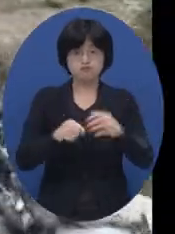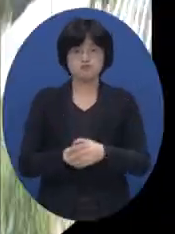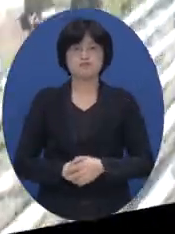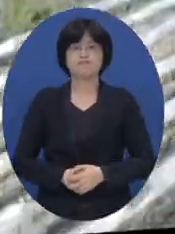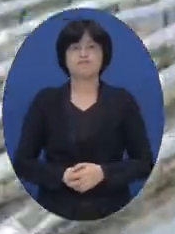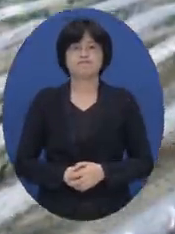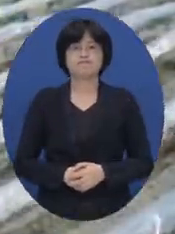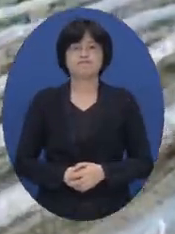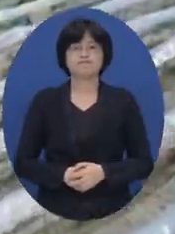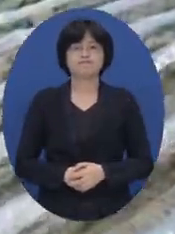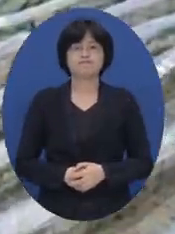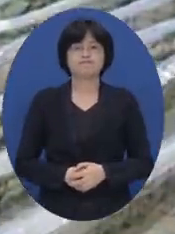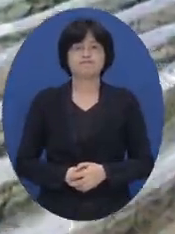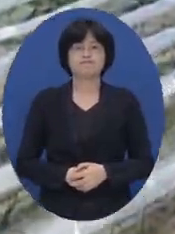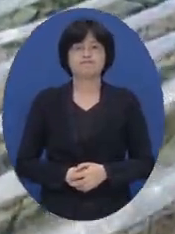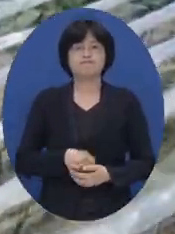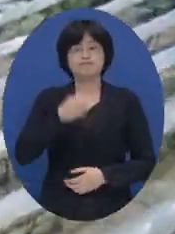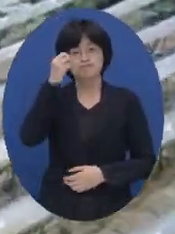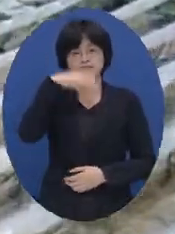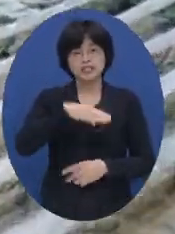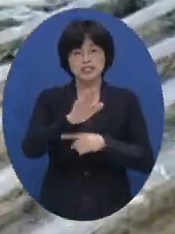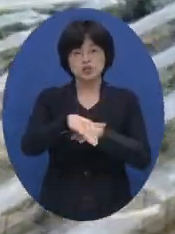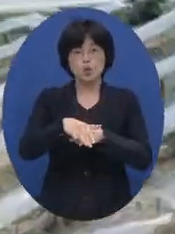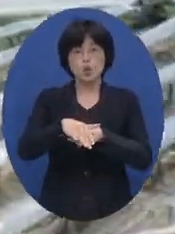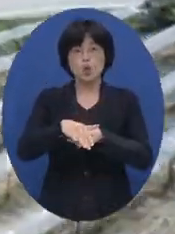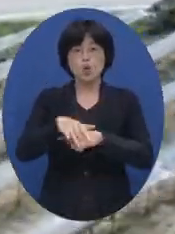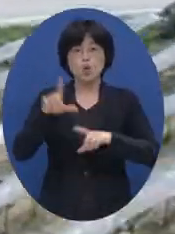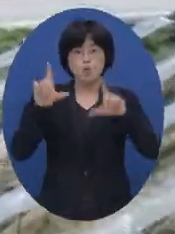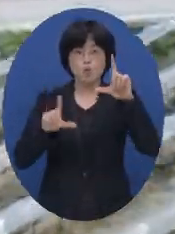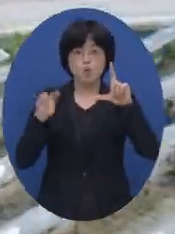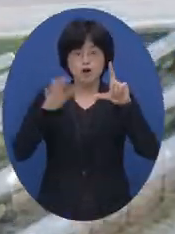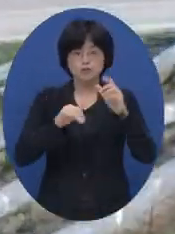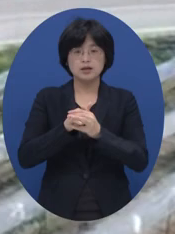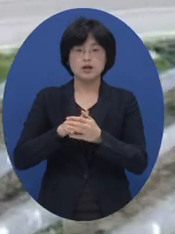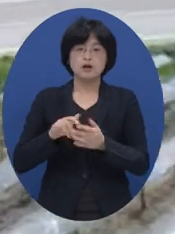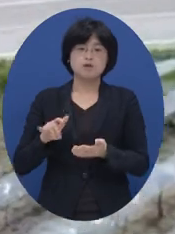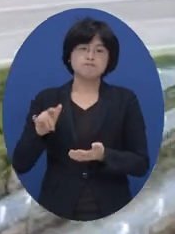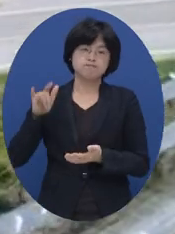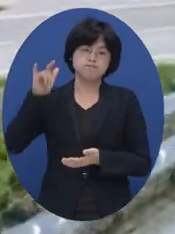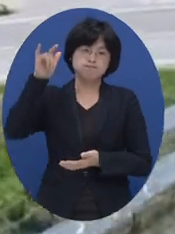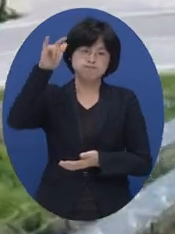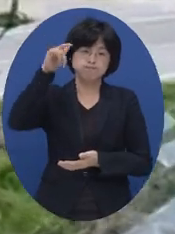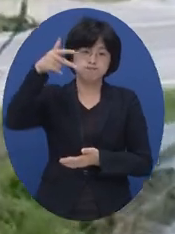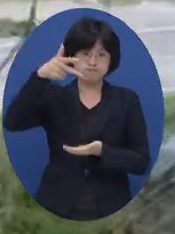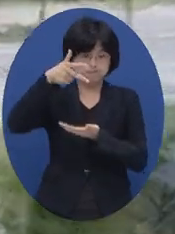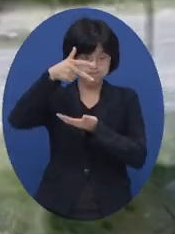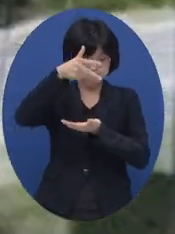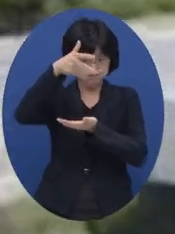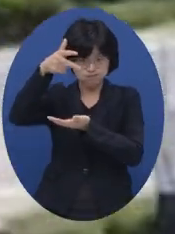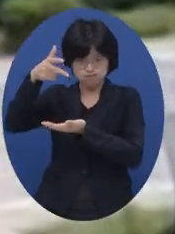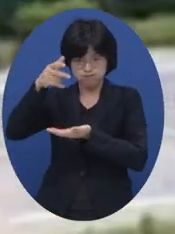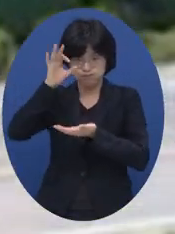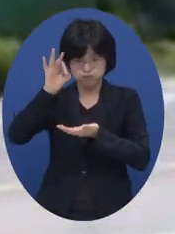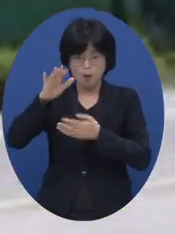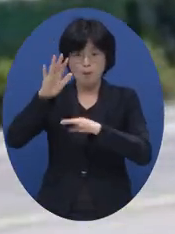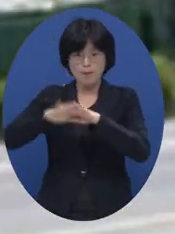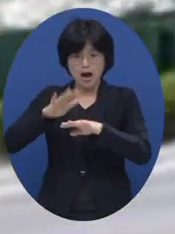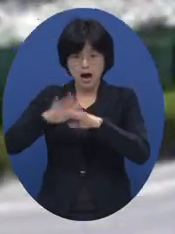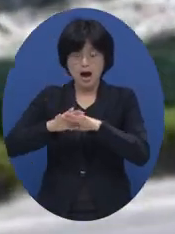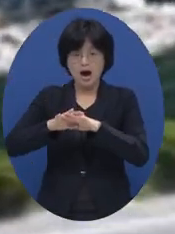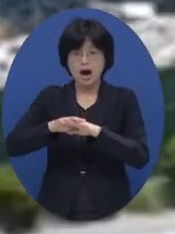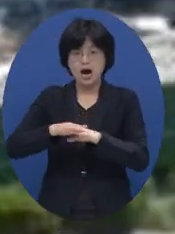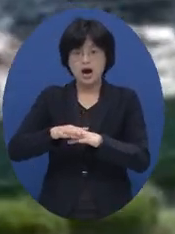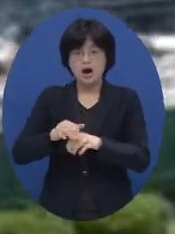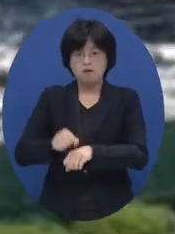가득합니다. 한적한 시골 마을처럼 보이지만 드론을 띄워 하늘에서 내려다봤더니 밭과 창고 부지에